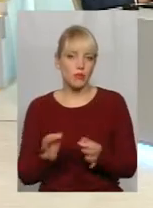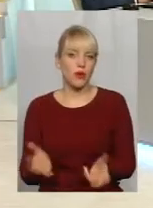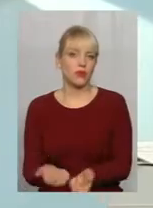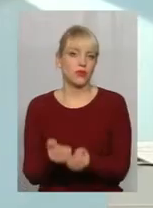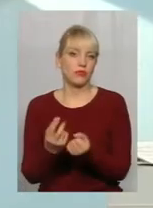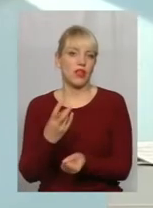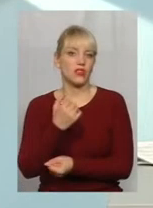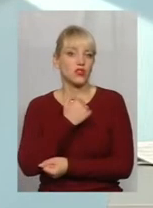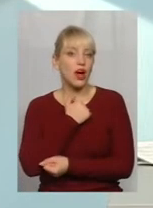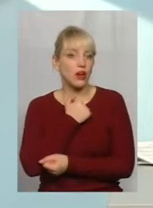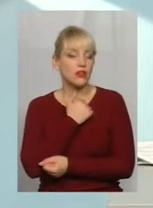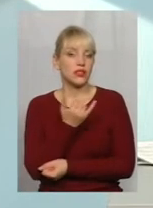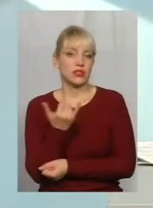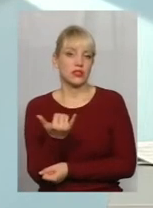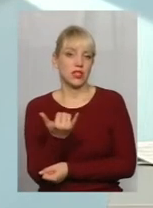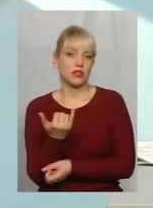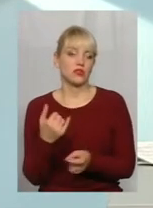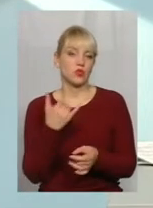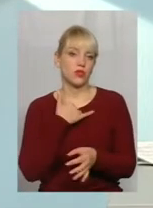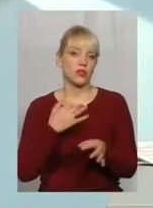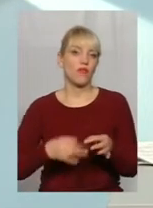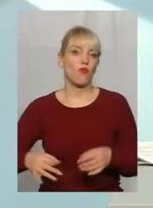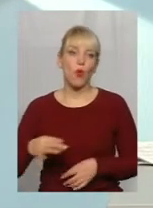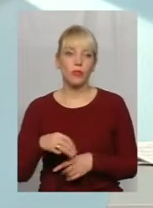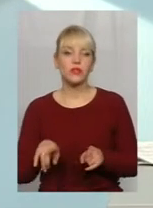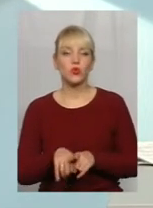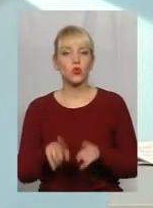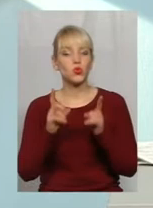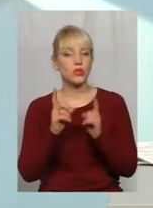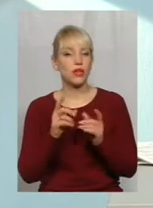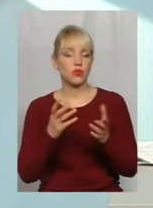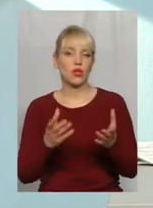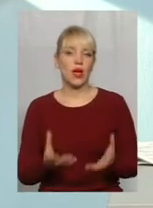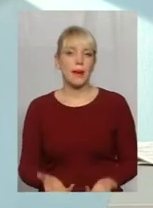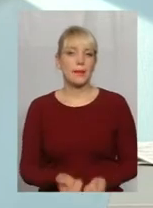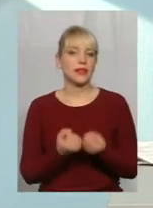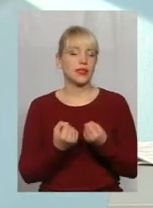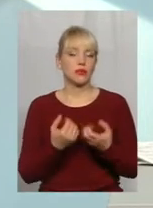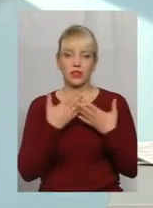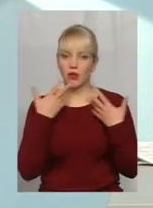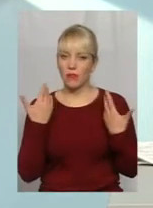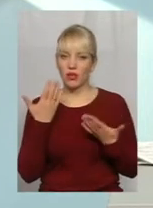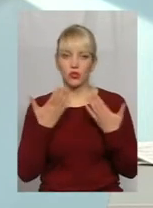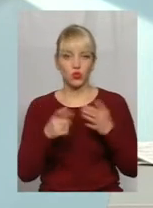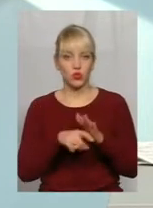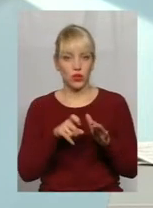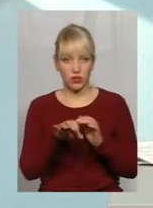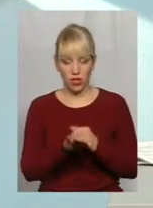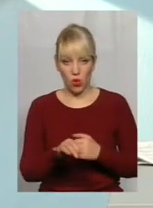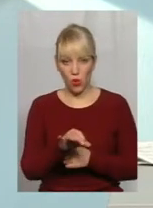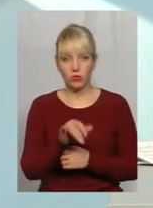На жаль, зараз в нас в області такої суттєвої підтримки в інших областях немає. Якщо Донецька область